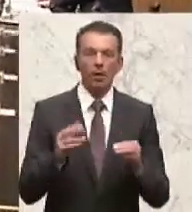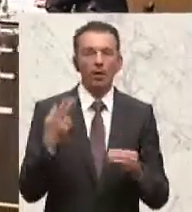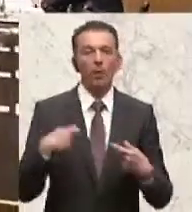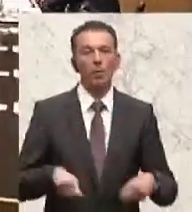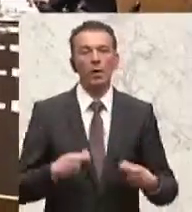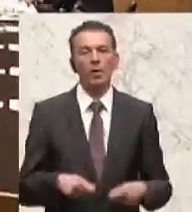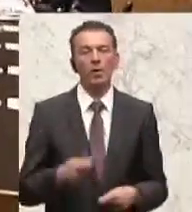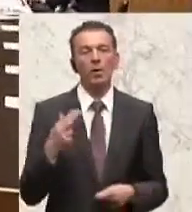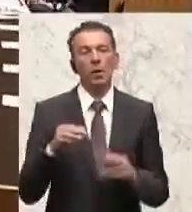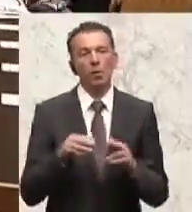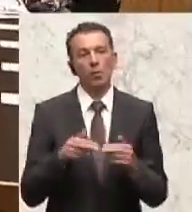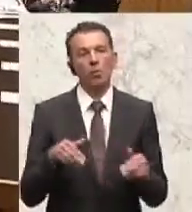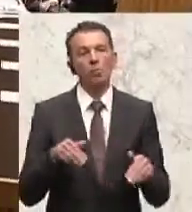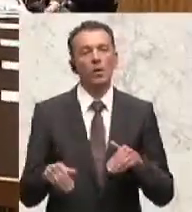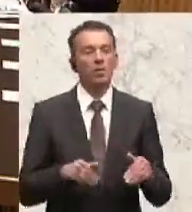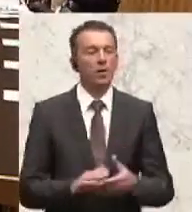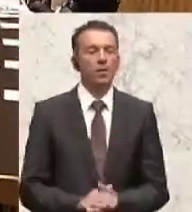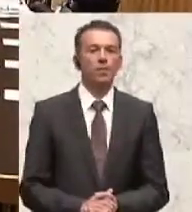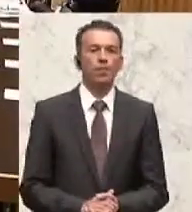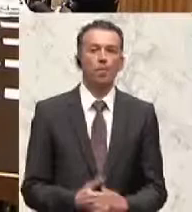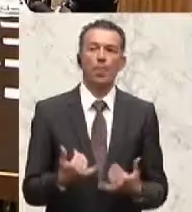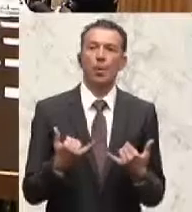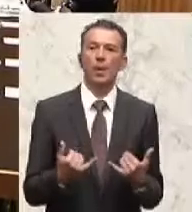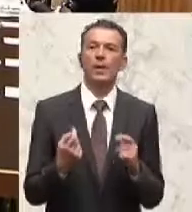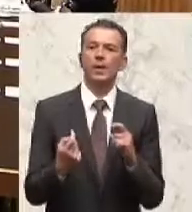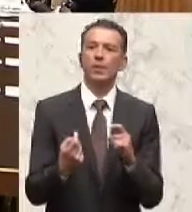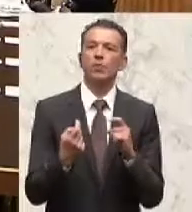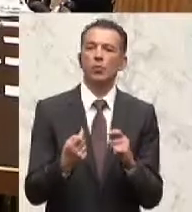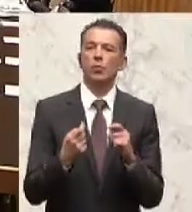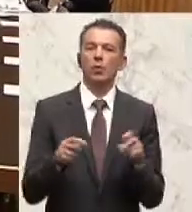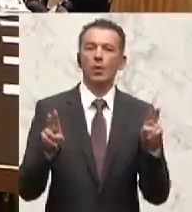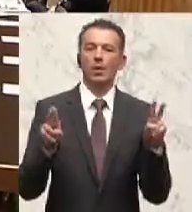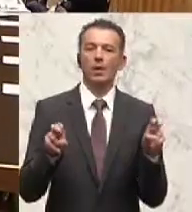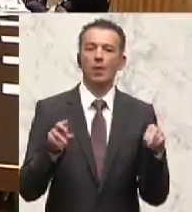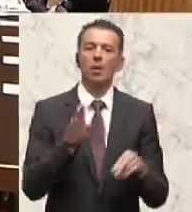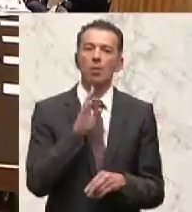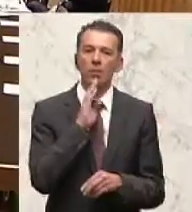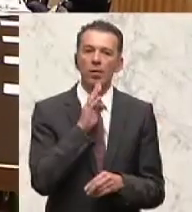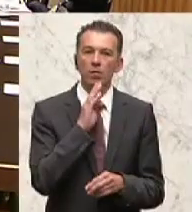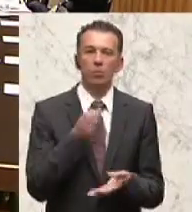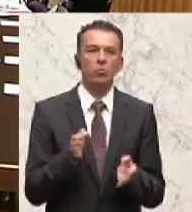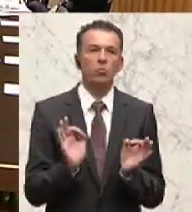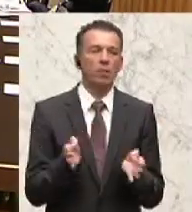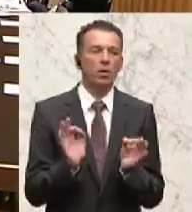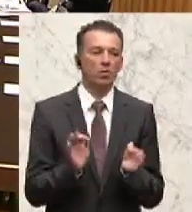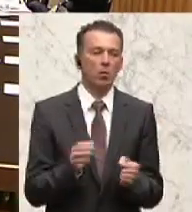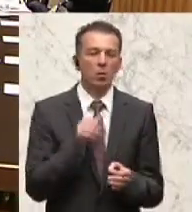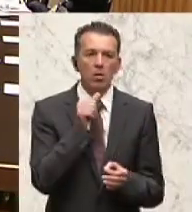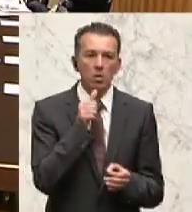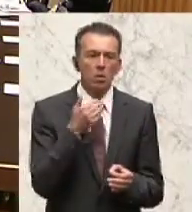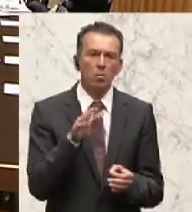Am Wort ist der Seniorensprecher der FPÖ, Werner Neubauer. Um die Pensionen im Speziellen geht es ja fast nicht mehr um Pensionen,